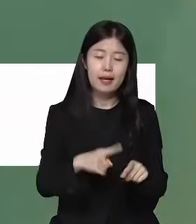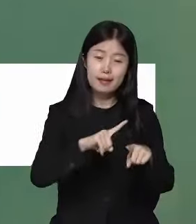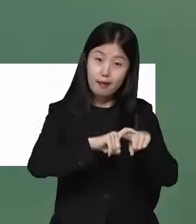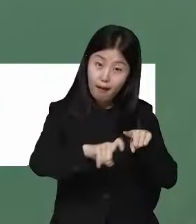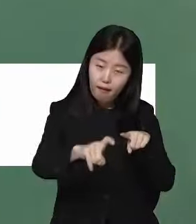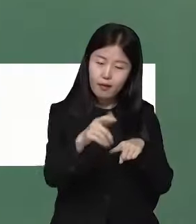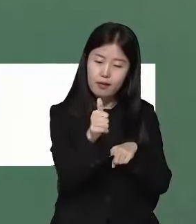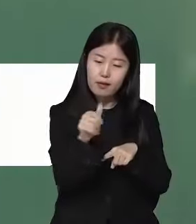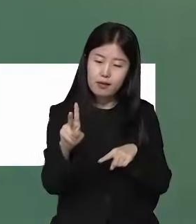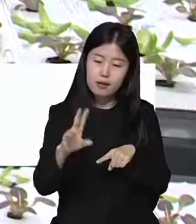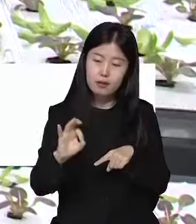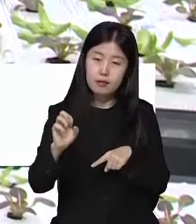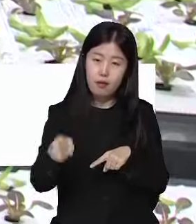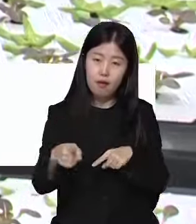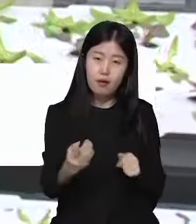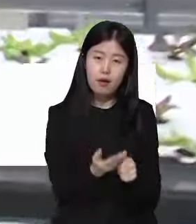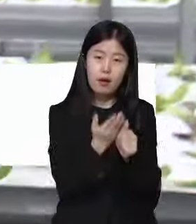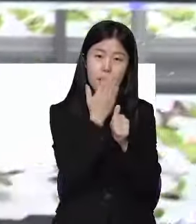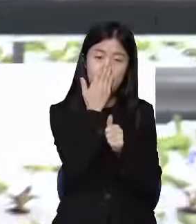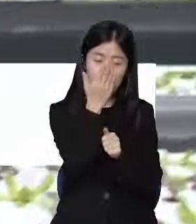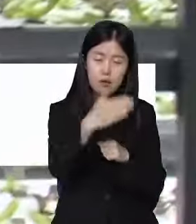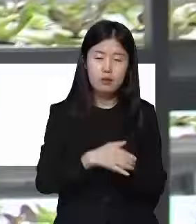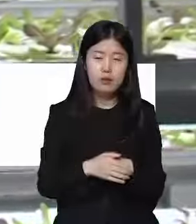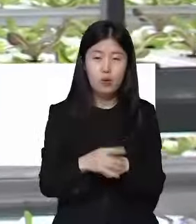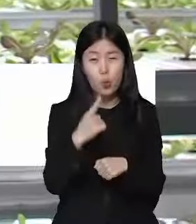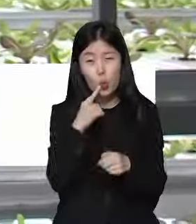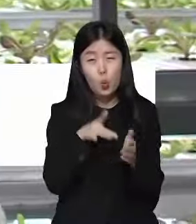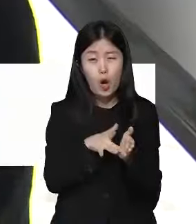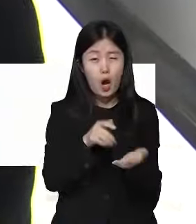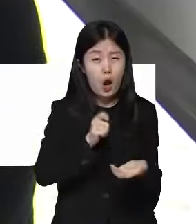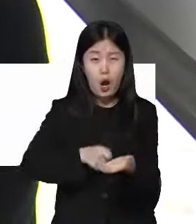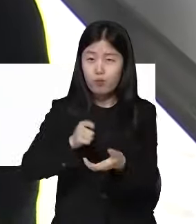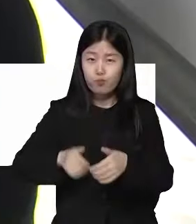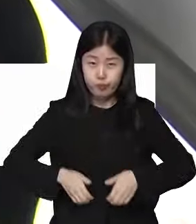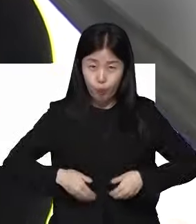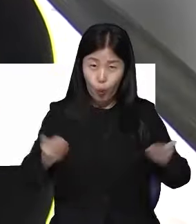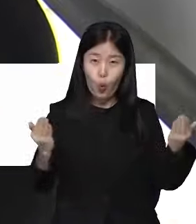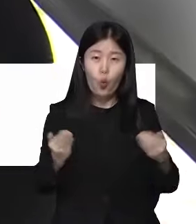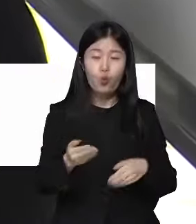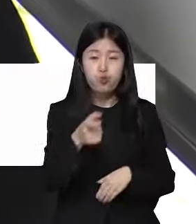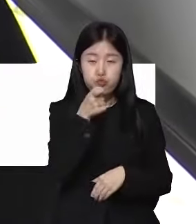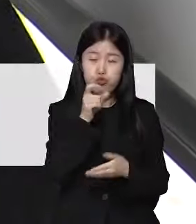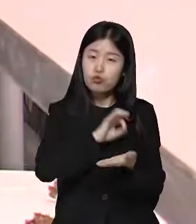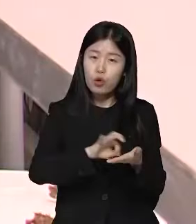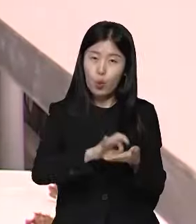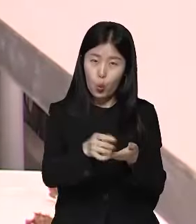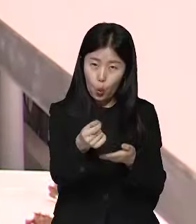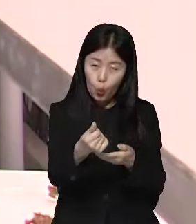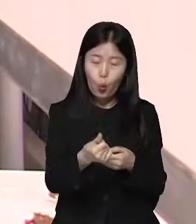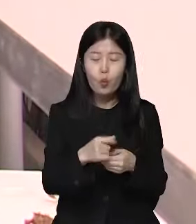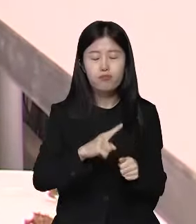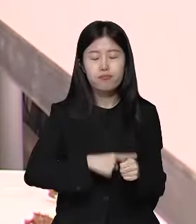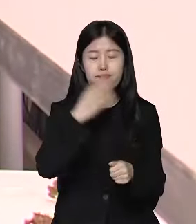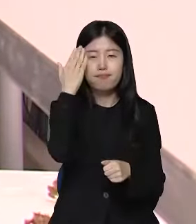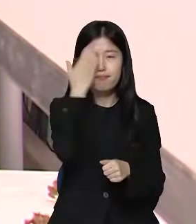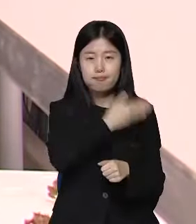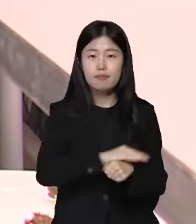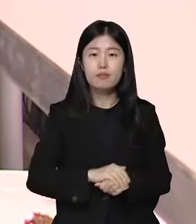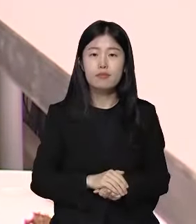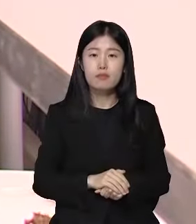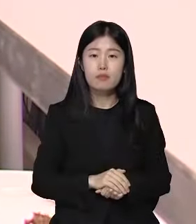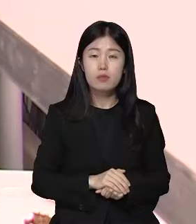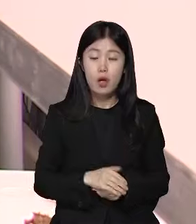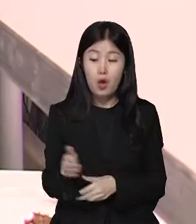양식도 가능합니다. 농약이 필요하지 않고 물 소비량도 적어 친환경적입니다. 물고기의 배설물이